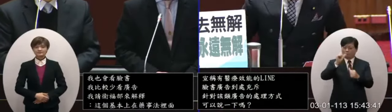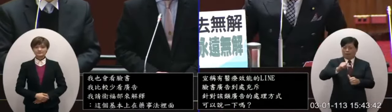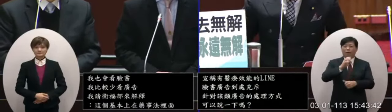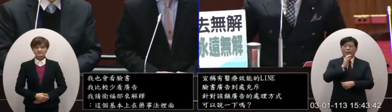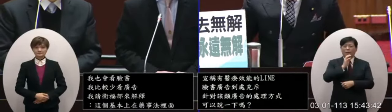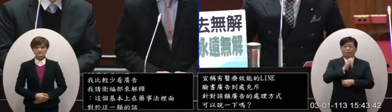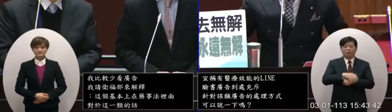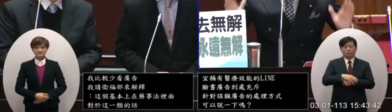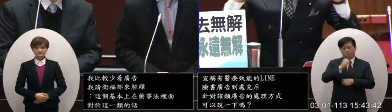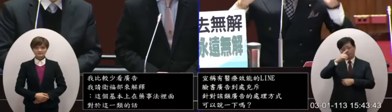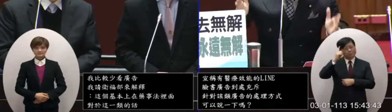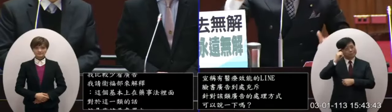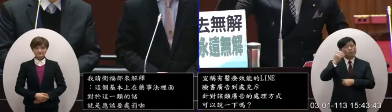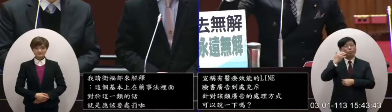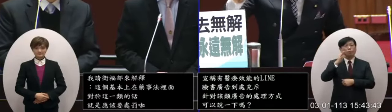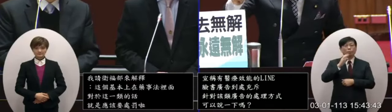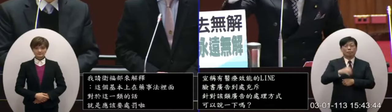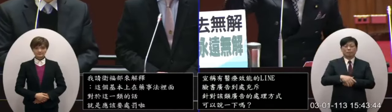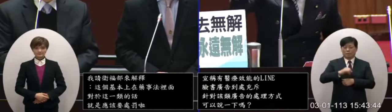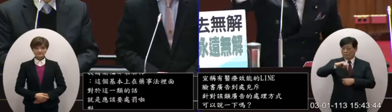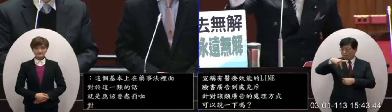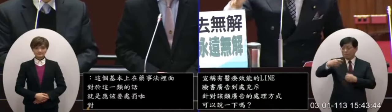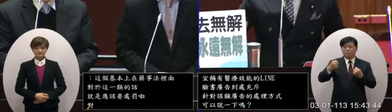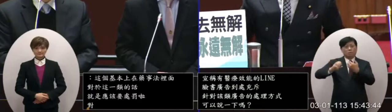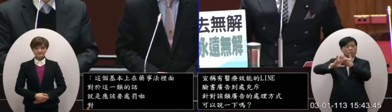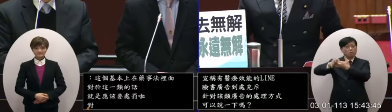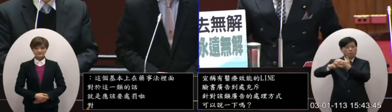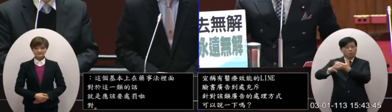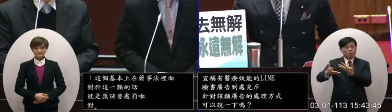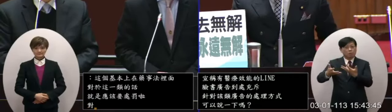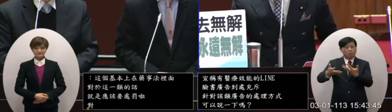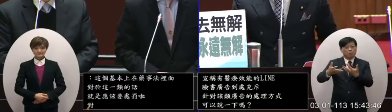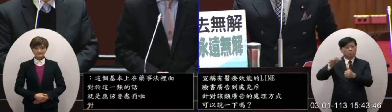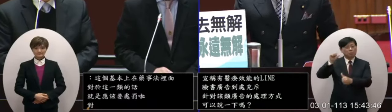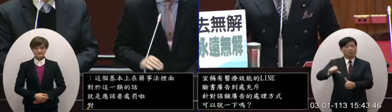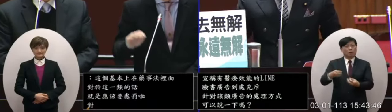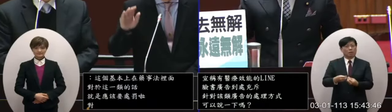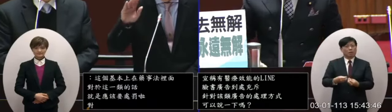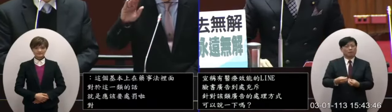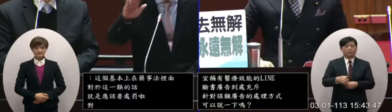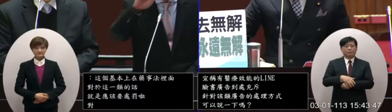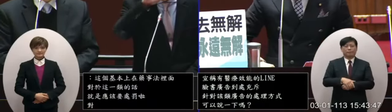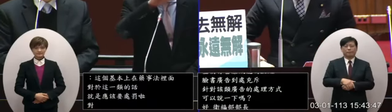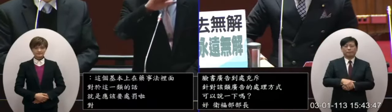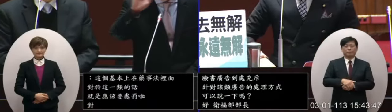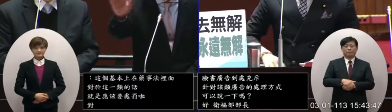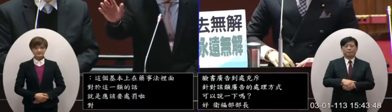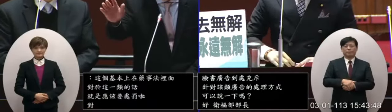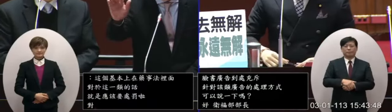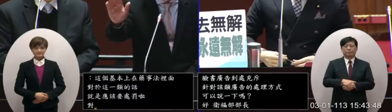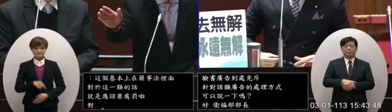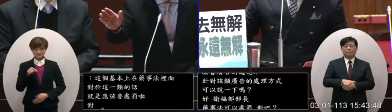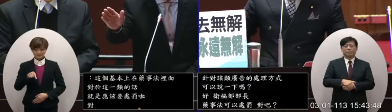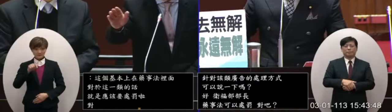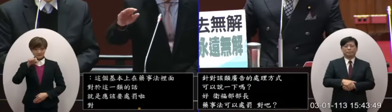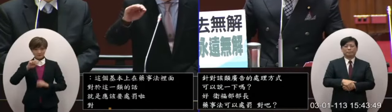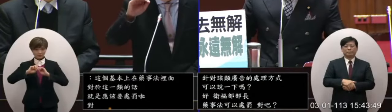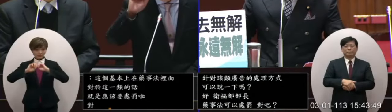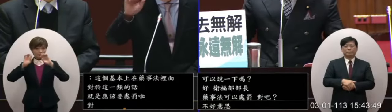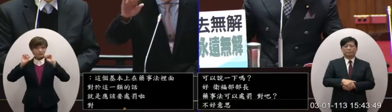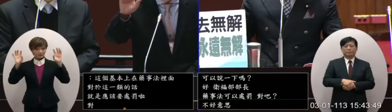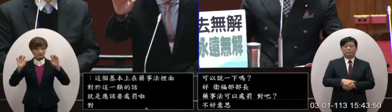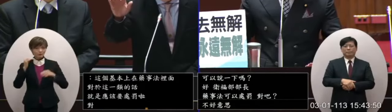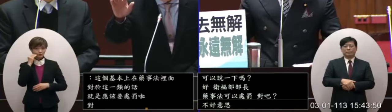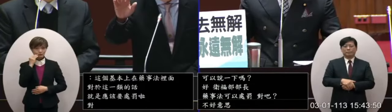好，那不好意思，那如果 IP 都设在国外，国外怎么处理？ 这是广告的部分的话，